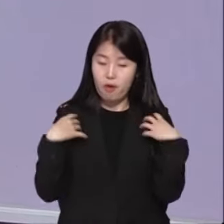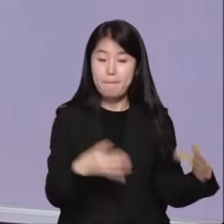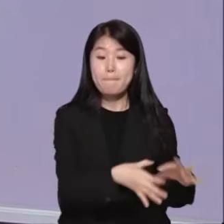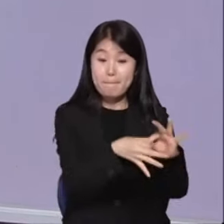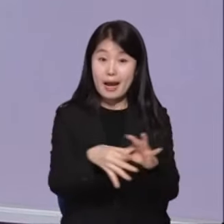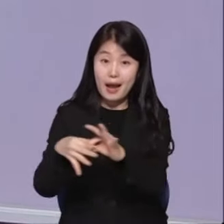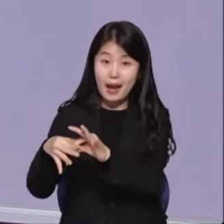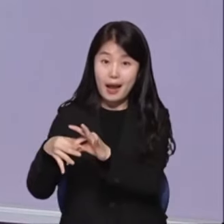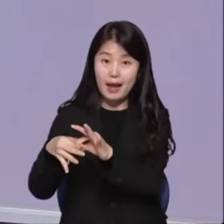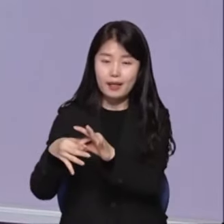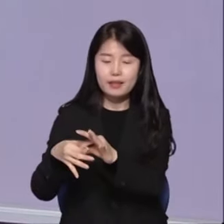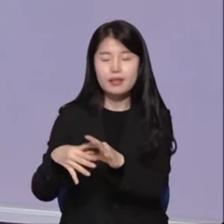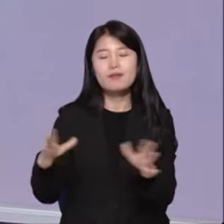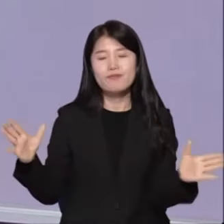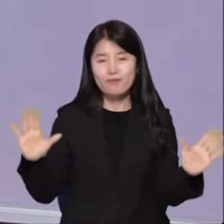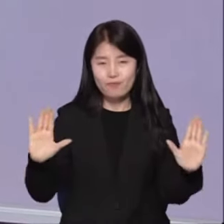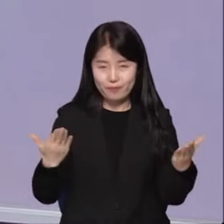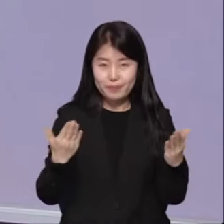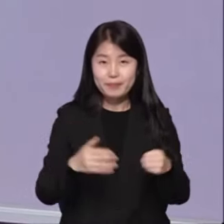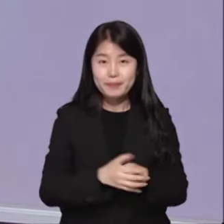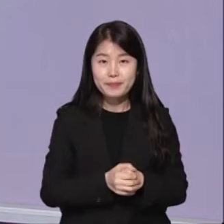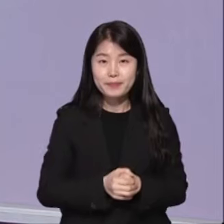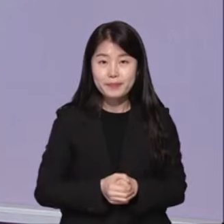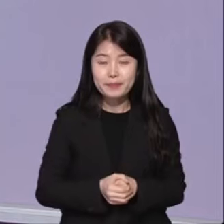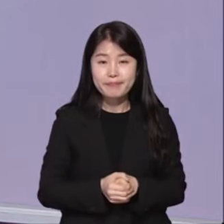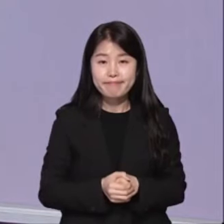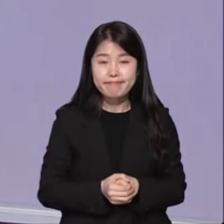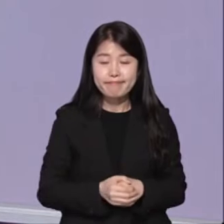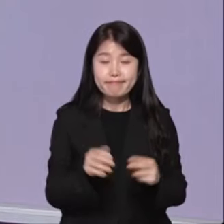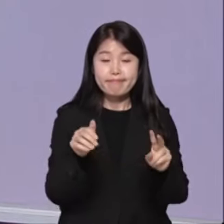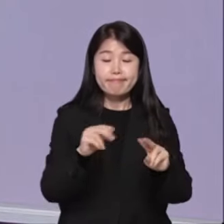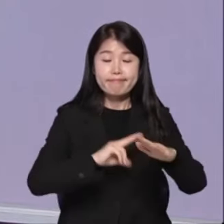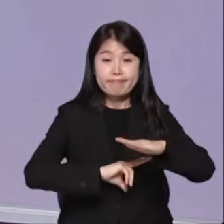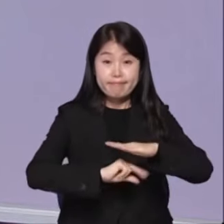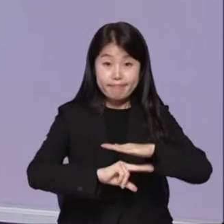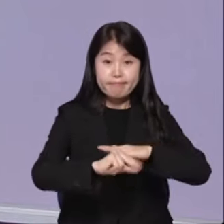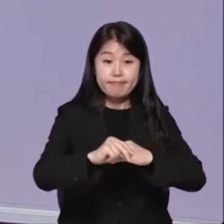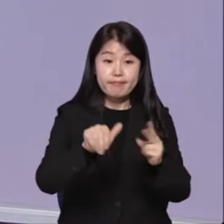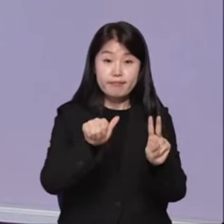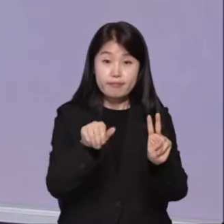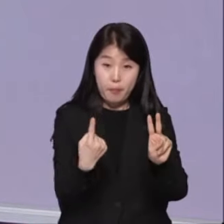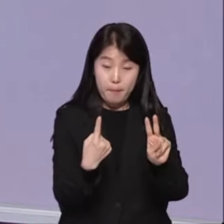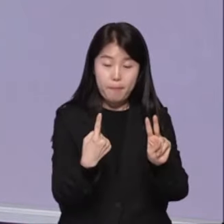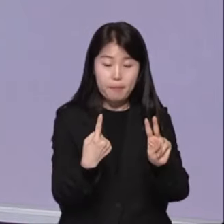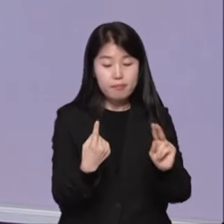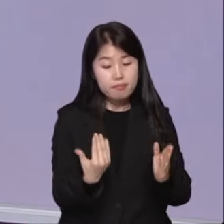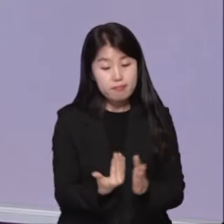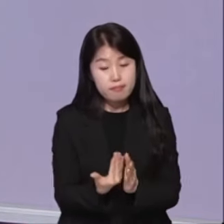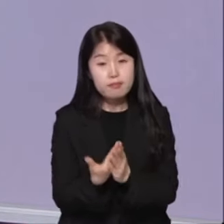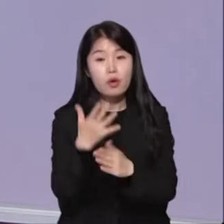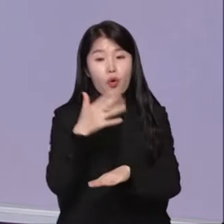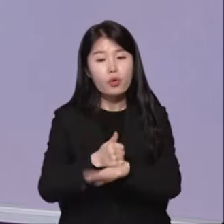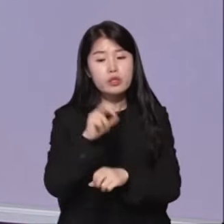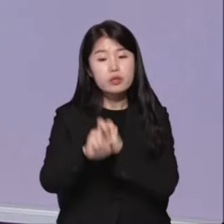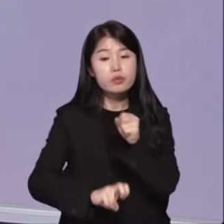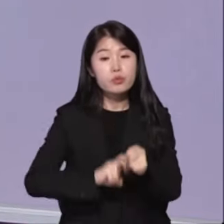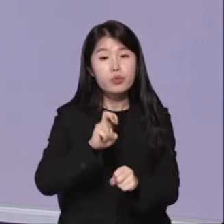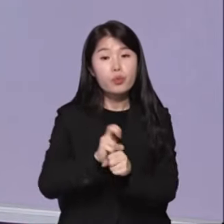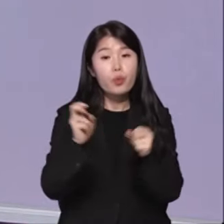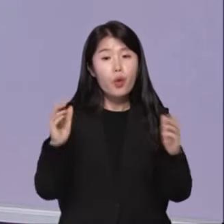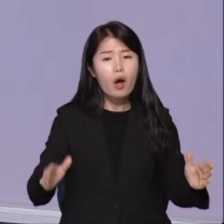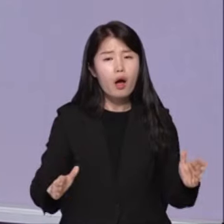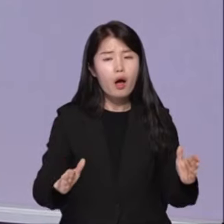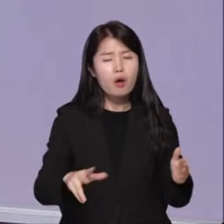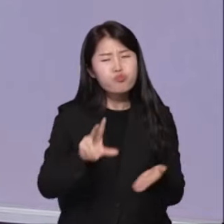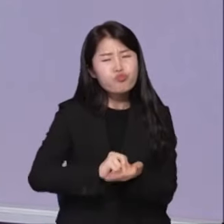2호선 2단계가 잇따라 개통할 예정입니다. 2호선 개통과 함께 꾸준한 성장에도 불구하고 지난 20년 동안 반복 지적돼